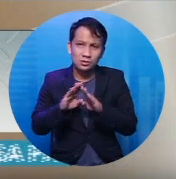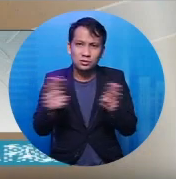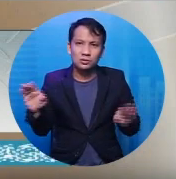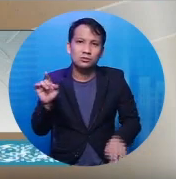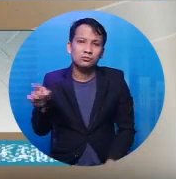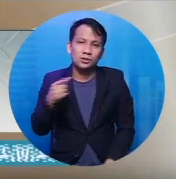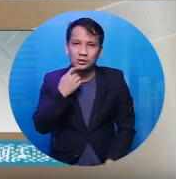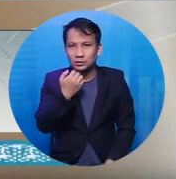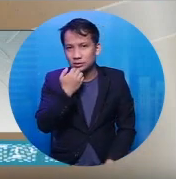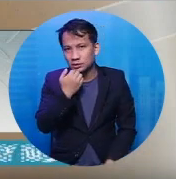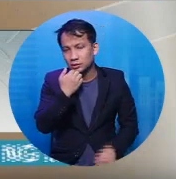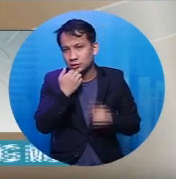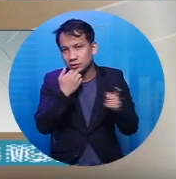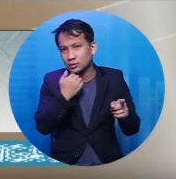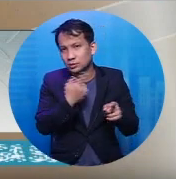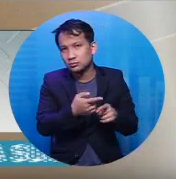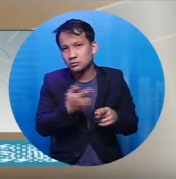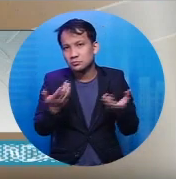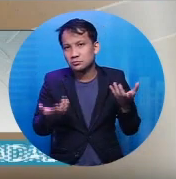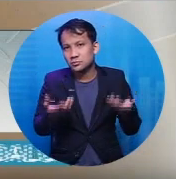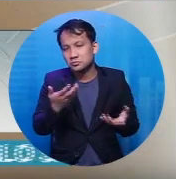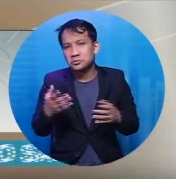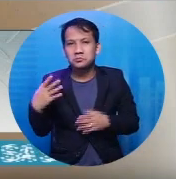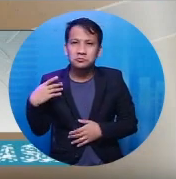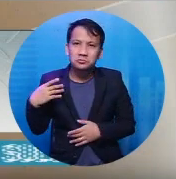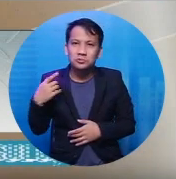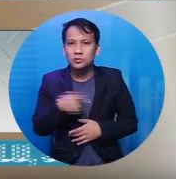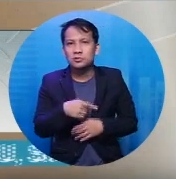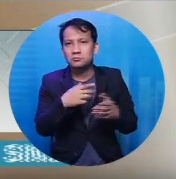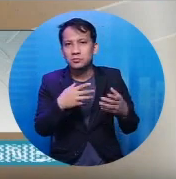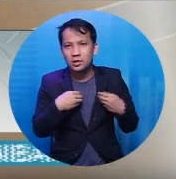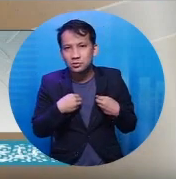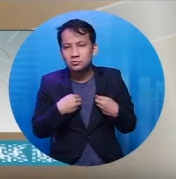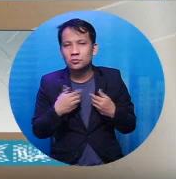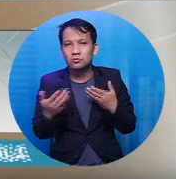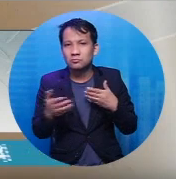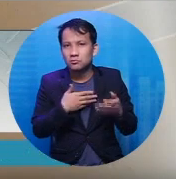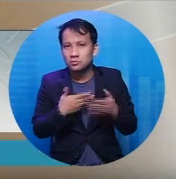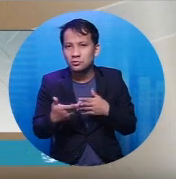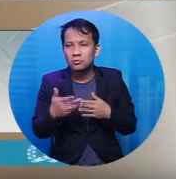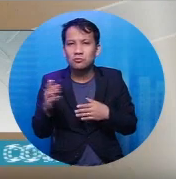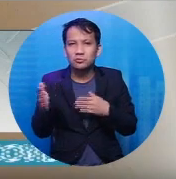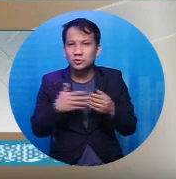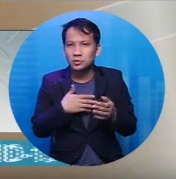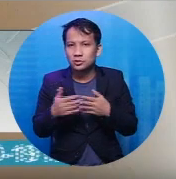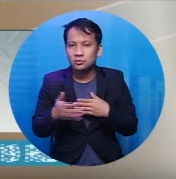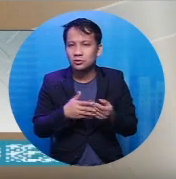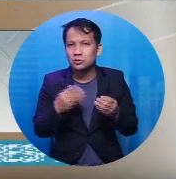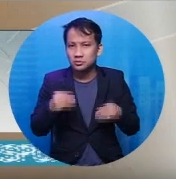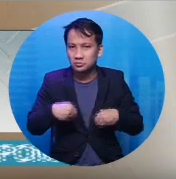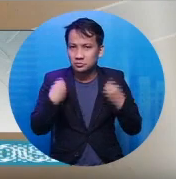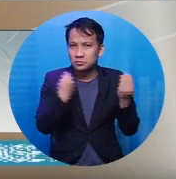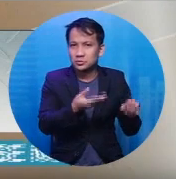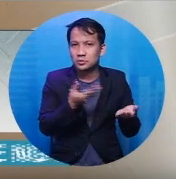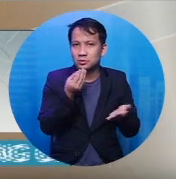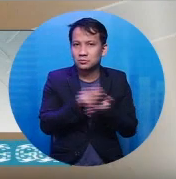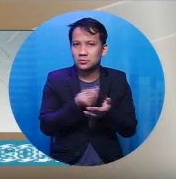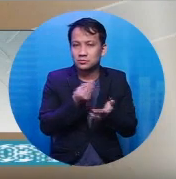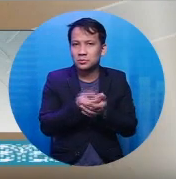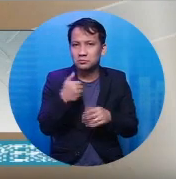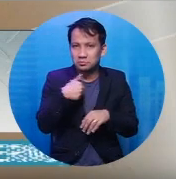nabihag niya. Sabi mo, ito na siguro yung hinihintay ko, tatanggapin ako for who I am, kaya bumuhos ka ng pera.